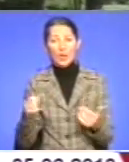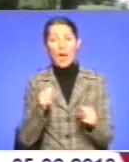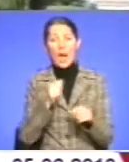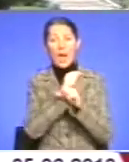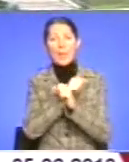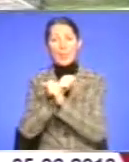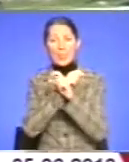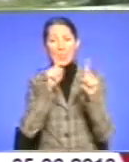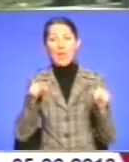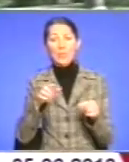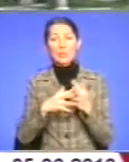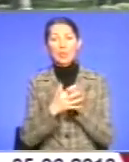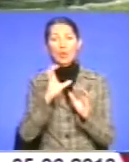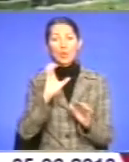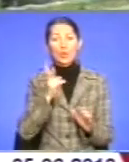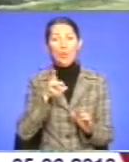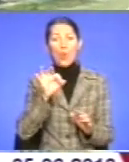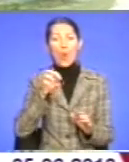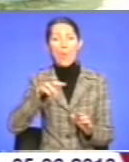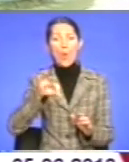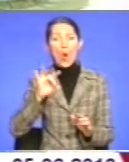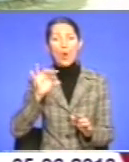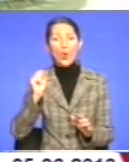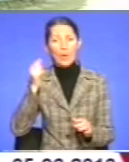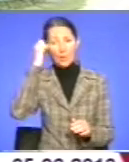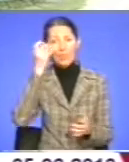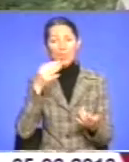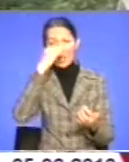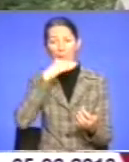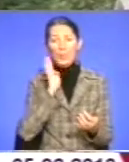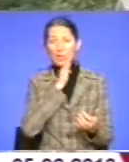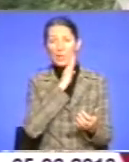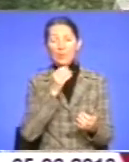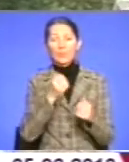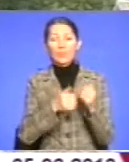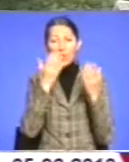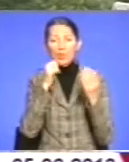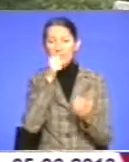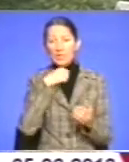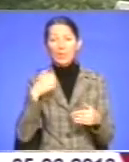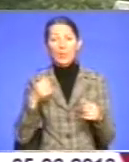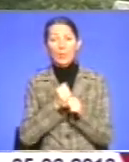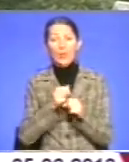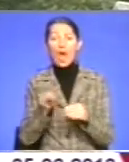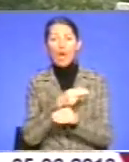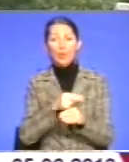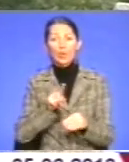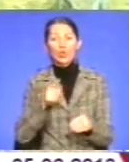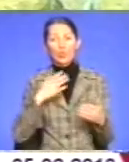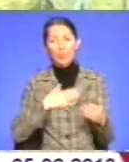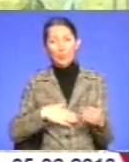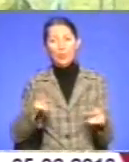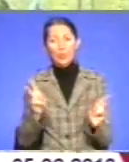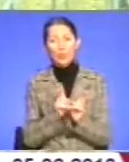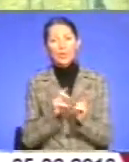юних туристів. Попри поважний вік закладу, тут щороку проводять ремонтні роботи, щоб привітно зустріти відвідувачів. На це